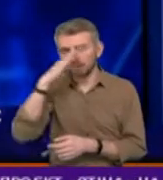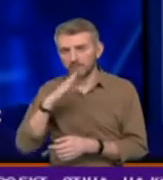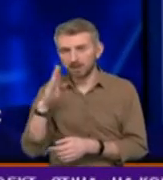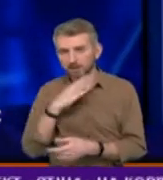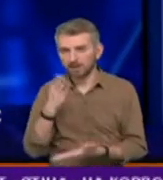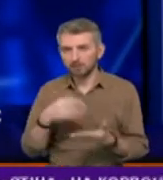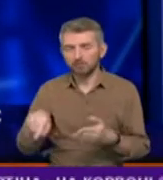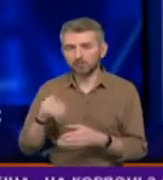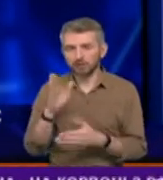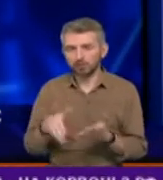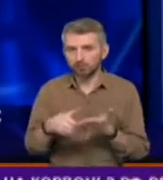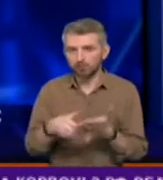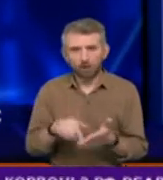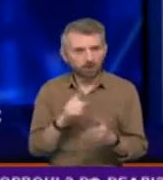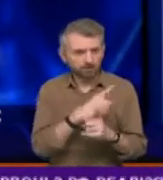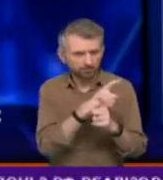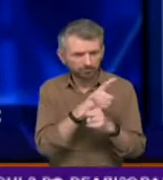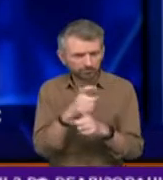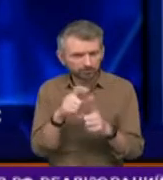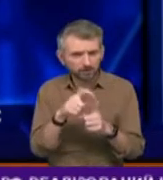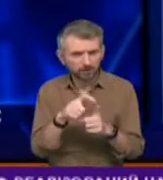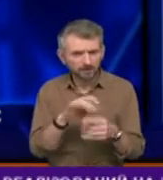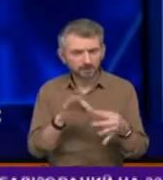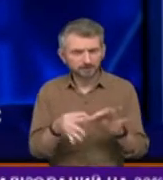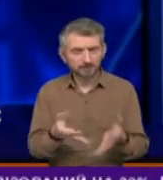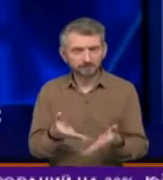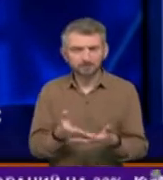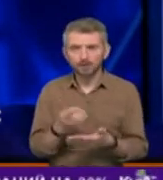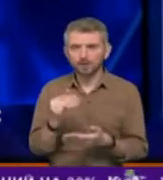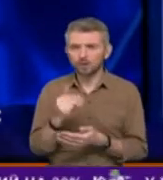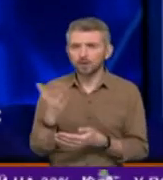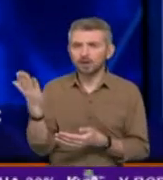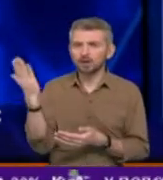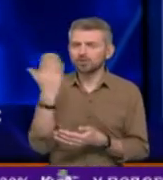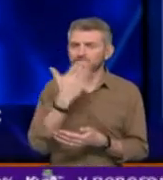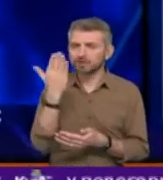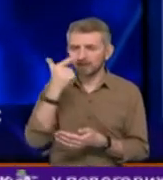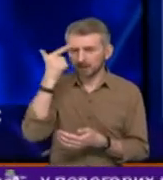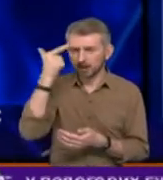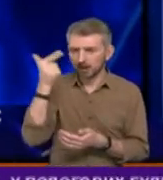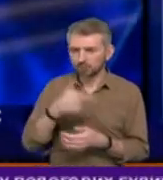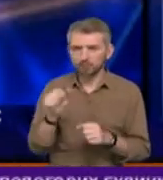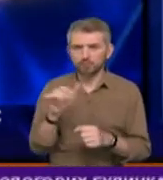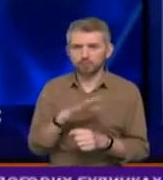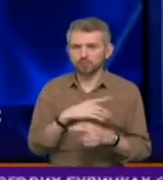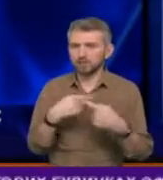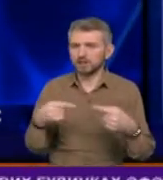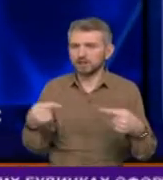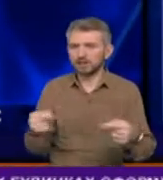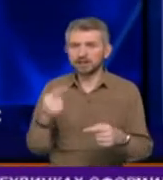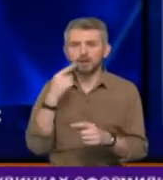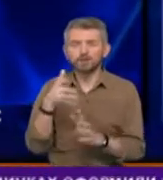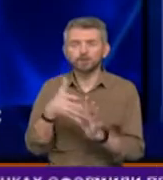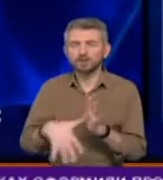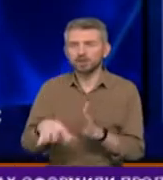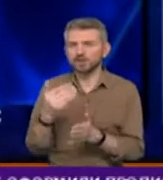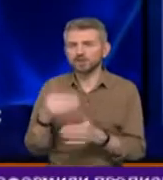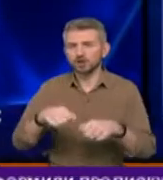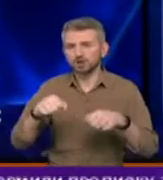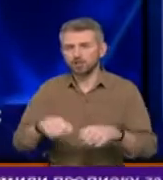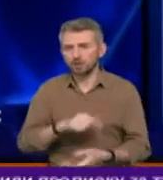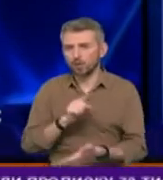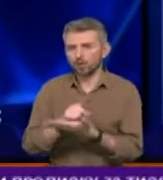вони одразу писали апеляцію, але це вже було після того, як вони намагалися виконати тестові завдання і зрозуміли, що швидше за все англійський. Я тут ще одне додам, от дуже